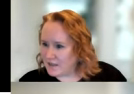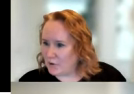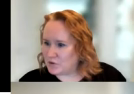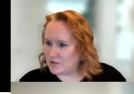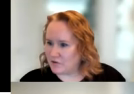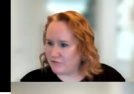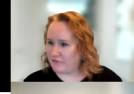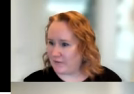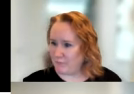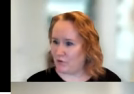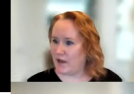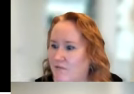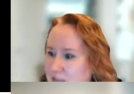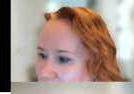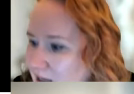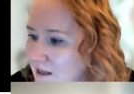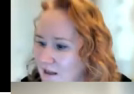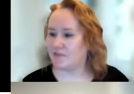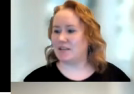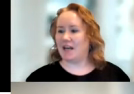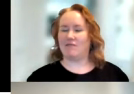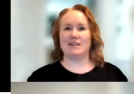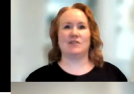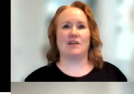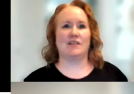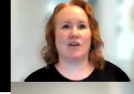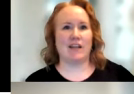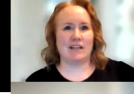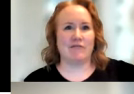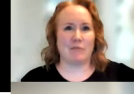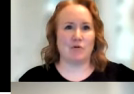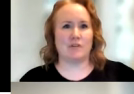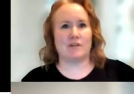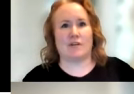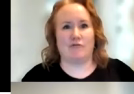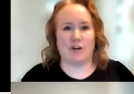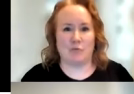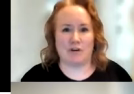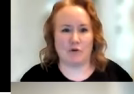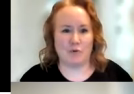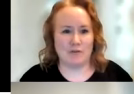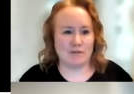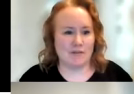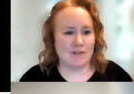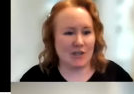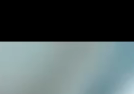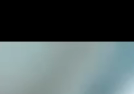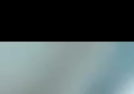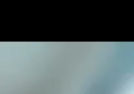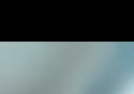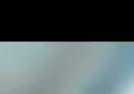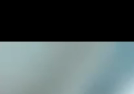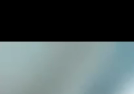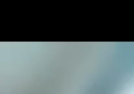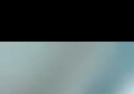hadde en pause sånn 5 på 11 til 11, så da tar vi en liten 5 minutter og fyller på kaffekoppen, og så dykker vi ned